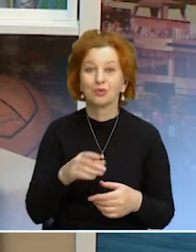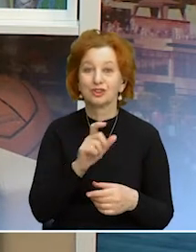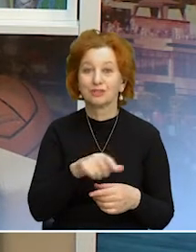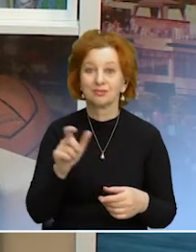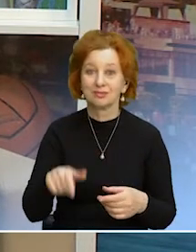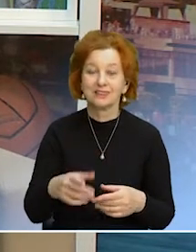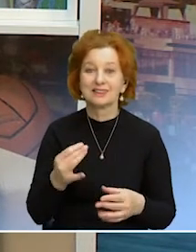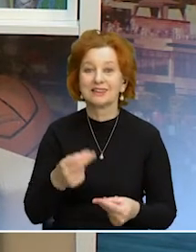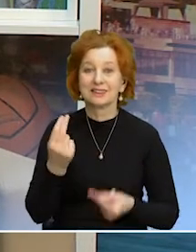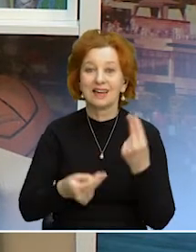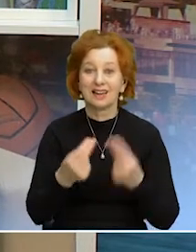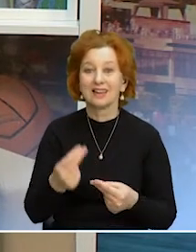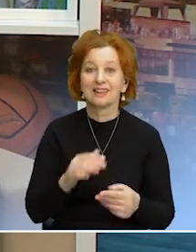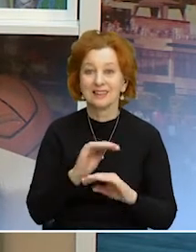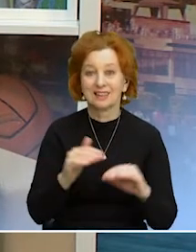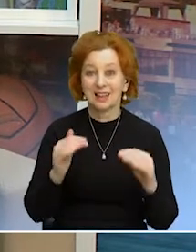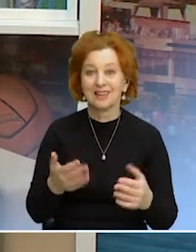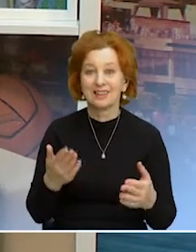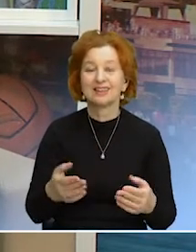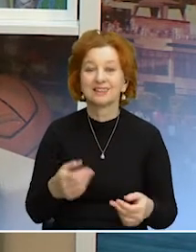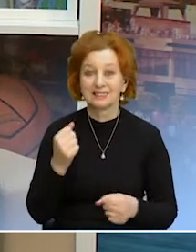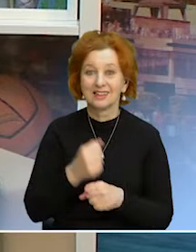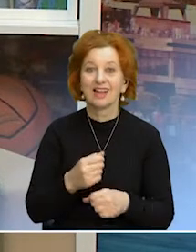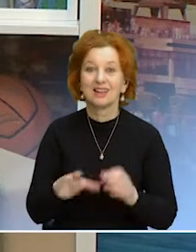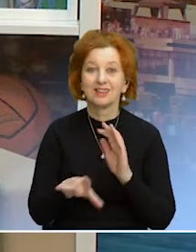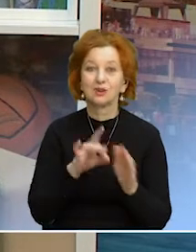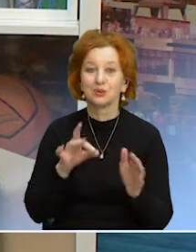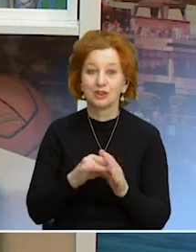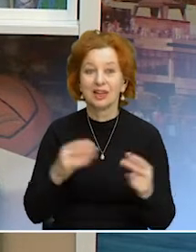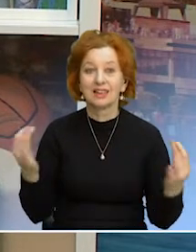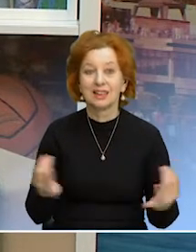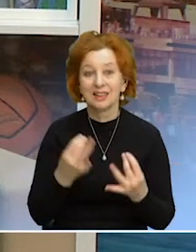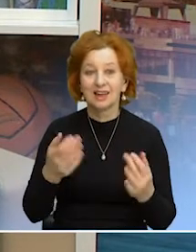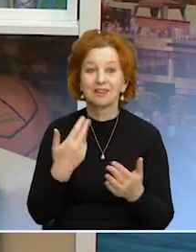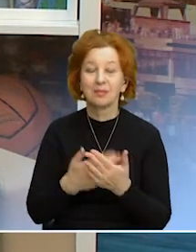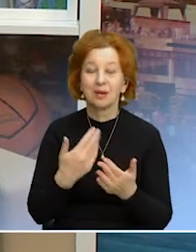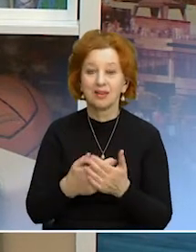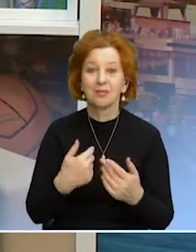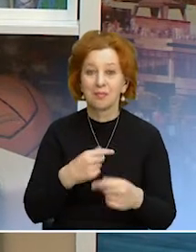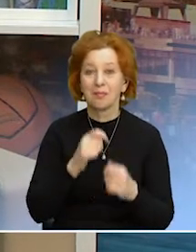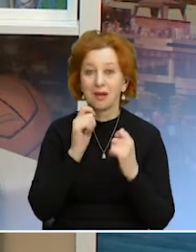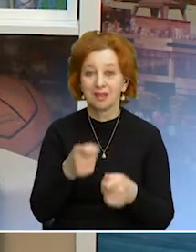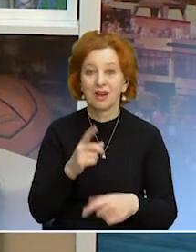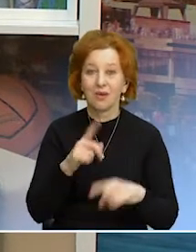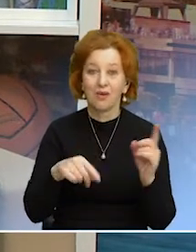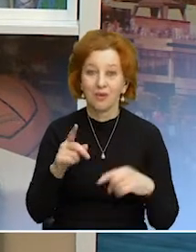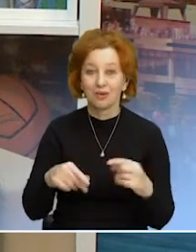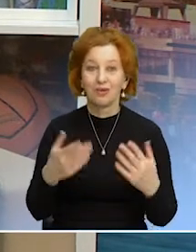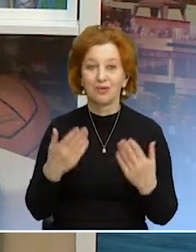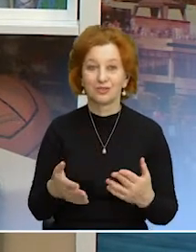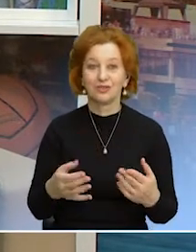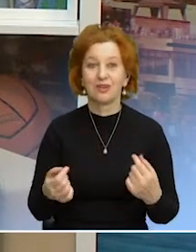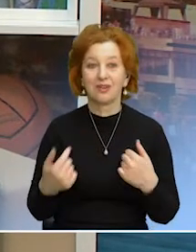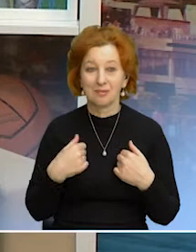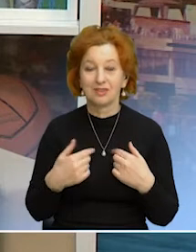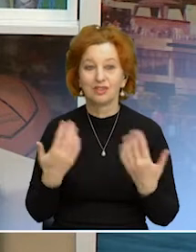коллегам из «Игры в объективе». Вот в очередной раз ребята съездили, сделали интересный сюжет, рассказали всем, показали, а мы подарим кое-что сейчас уже на другую